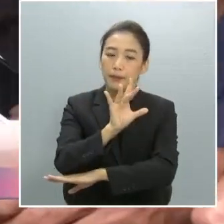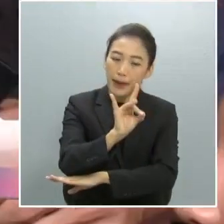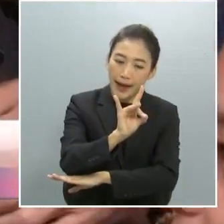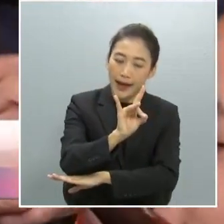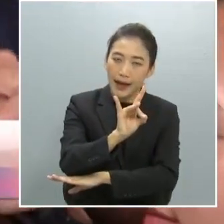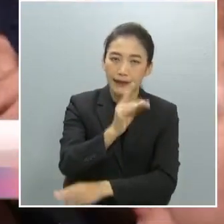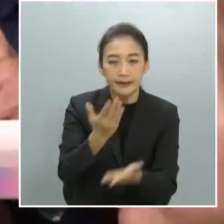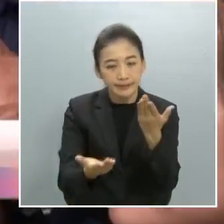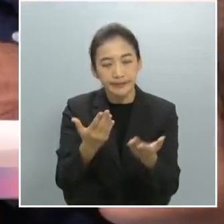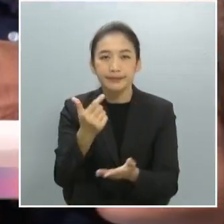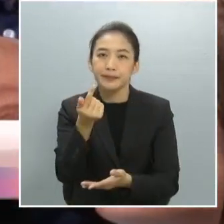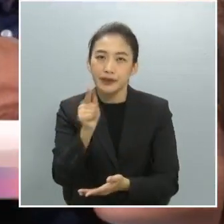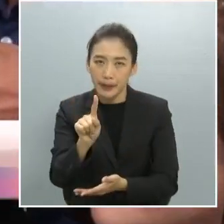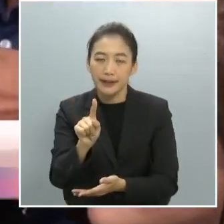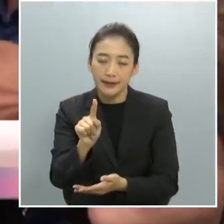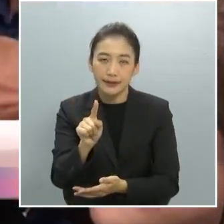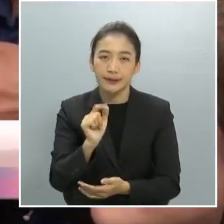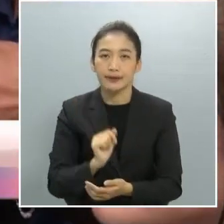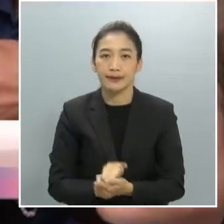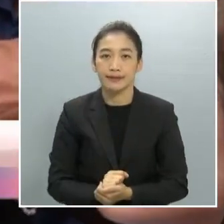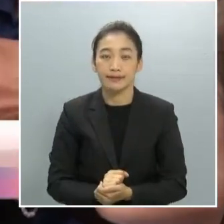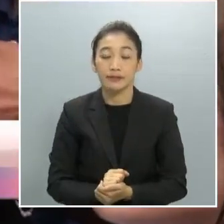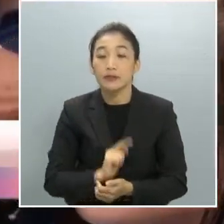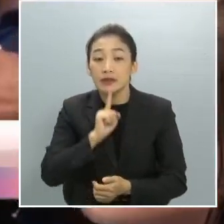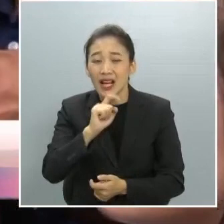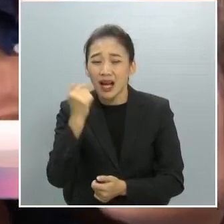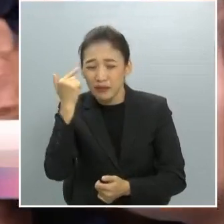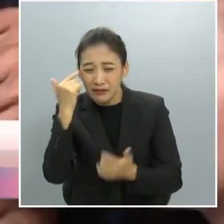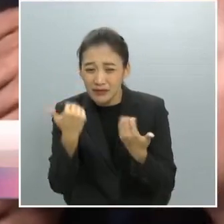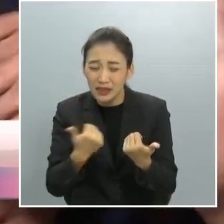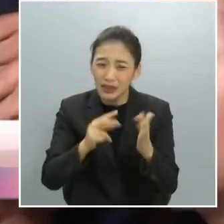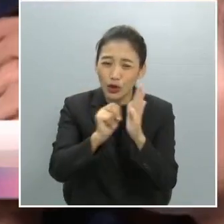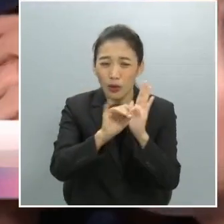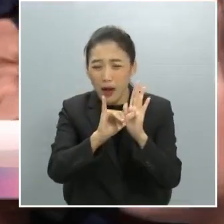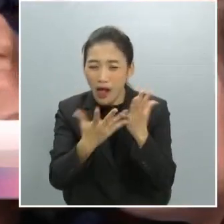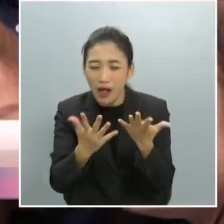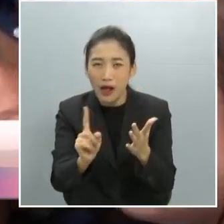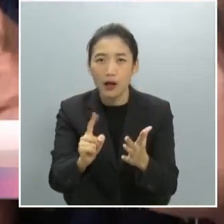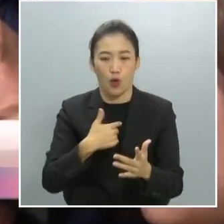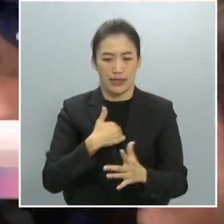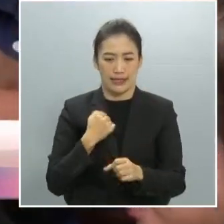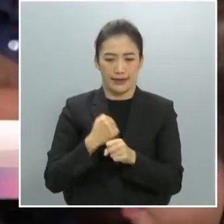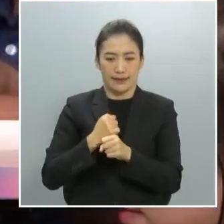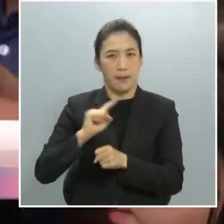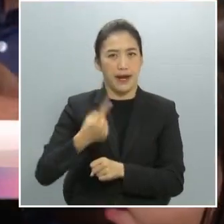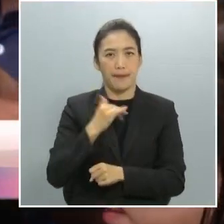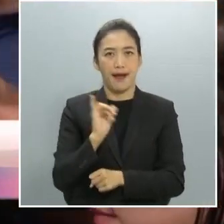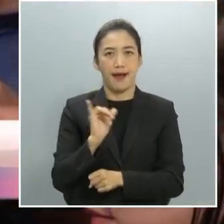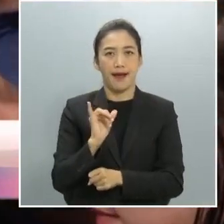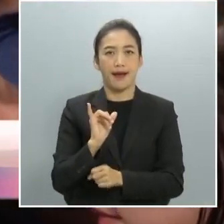ครับ ท่านรองจะมีนโยบาย ยังไม่ได้ทำงานนะครับครับ ที่เตรียมพร้อมมา